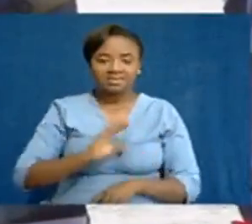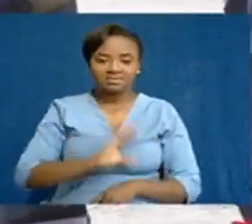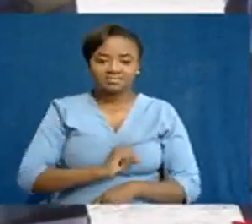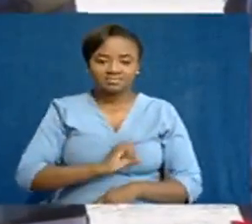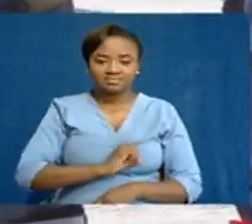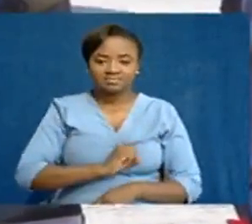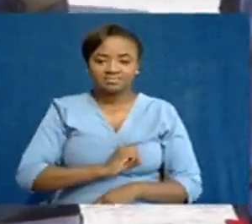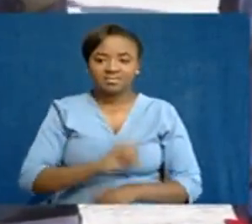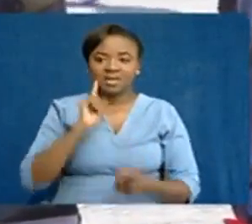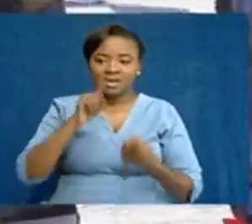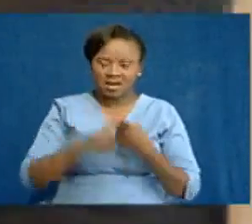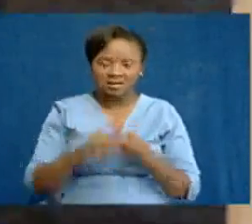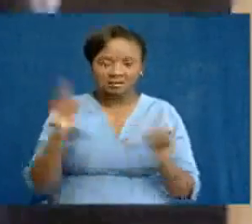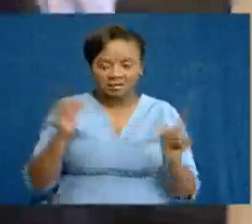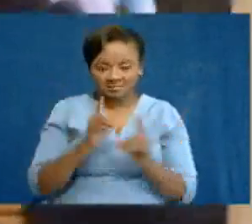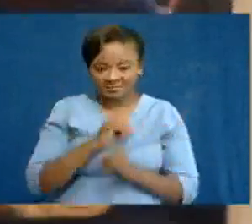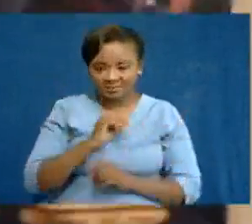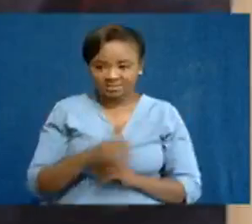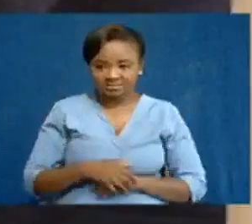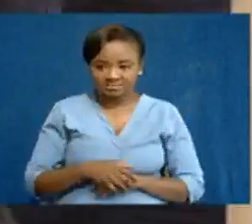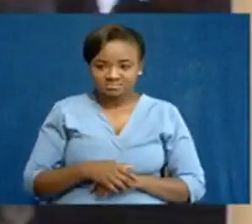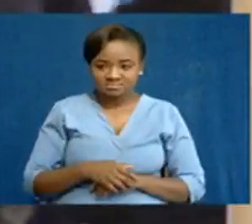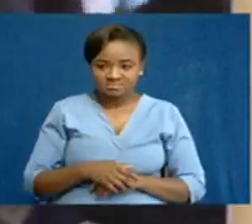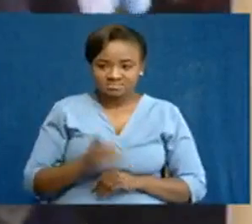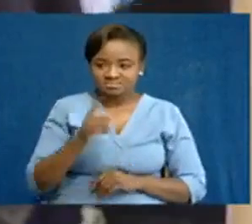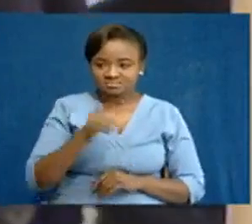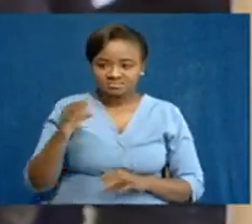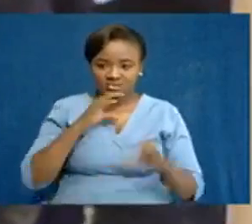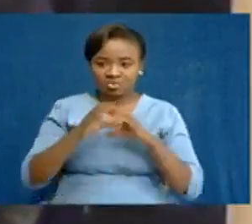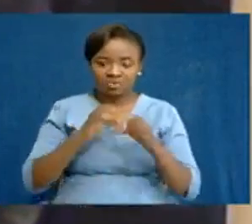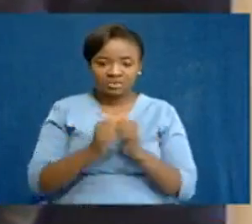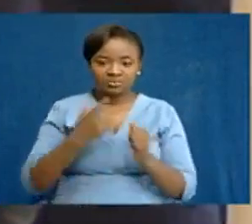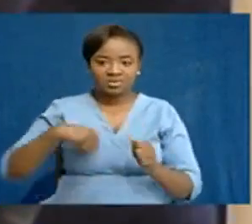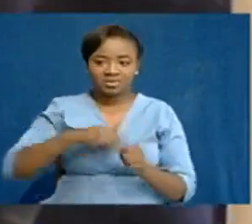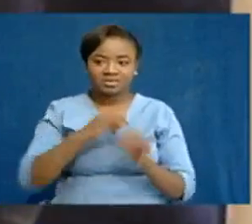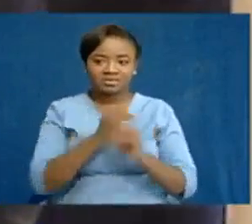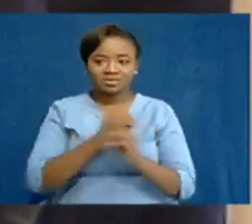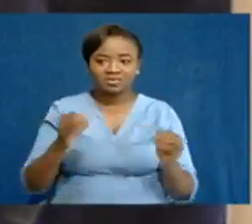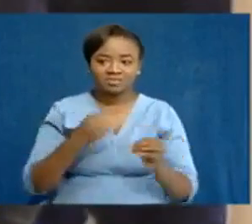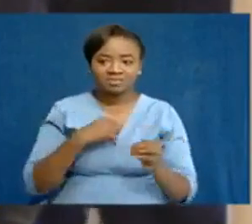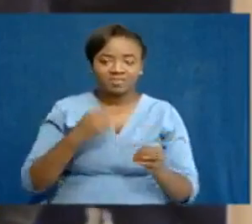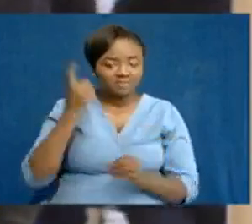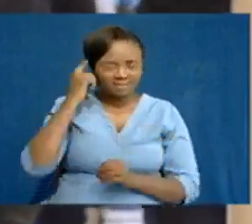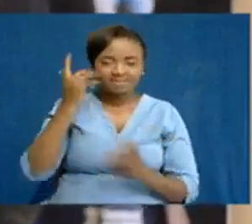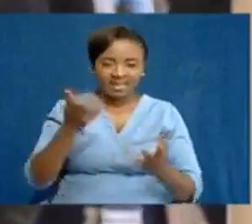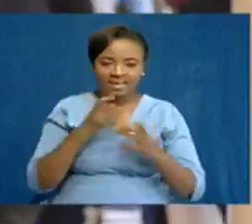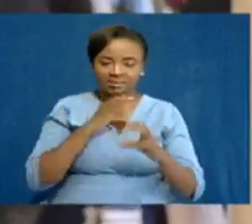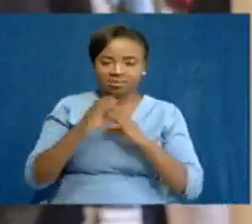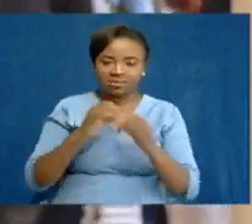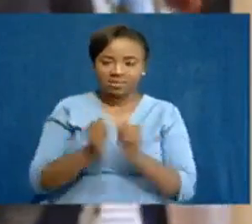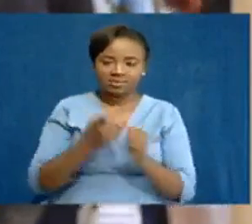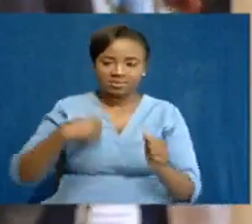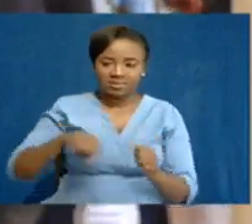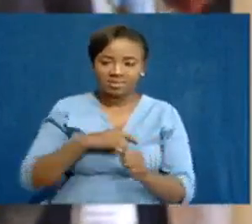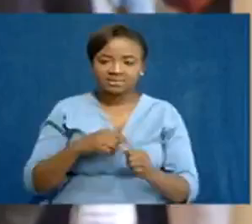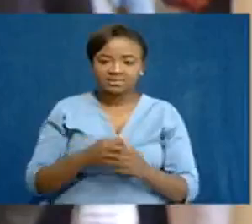hadi shughuli zitakaporejea. No, they have not even said anything. We're just stranded. I think they should talk to us. We are out here. Okay. Others